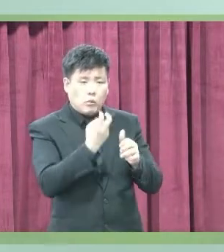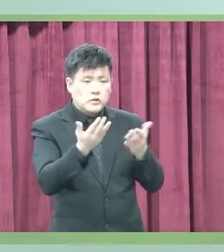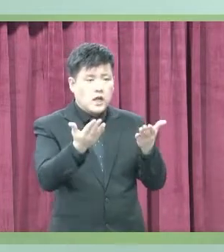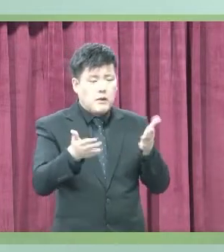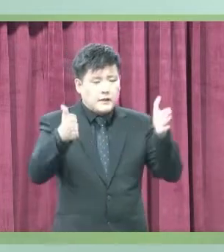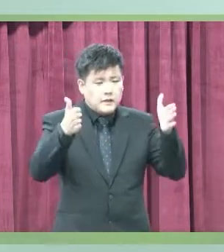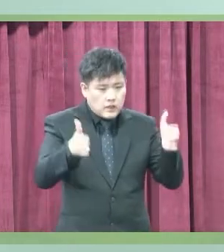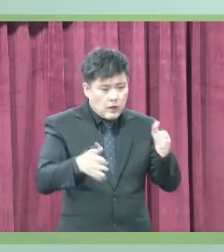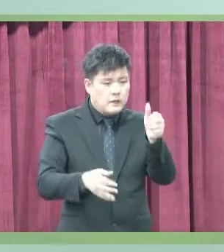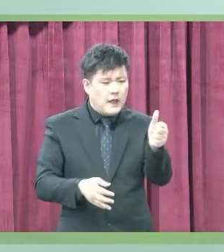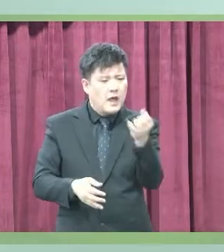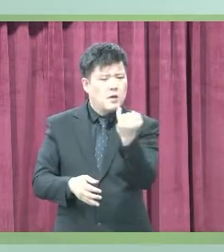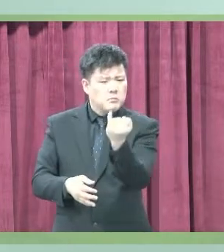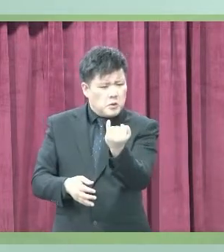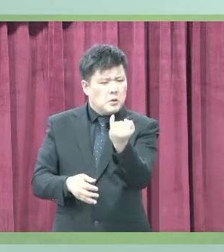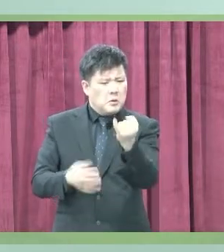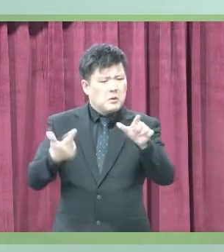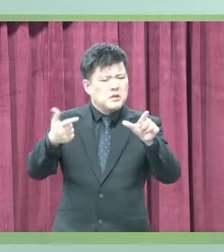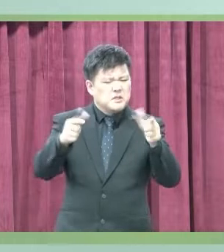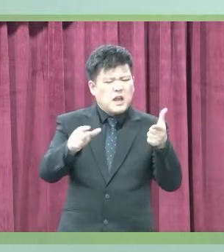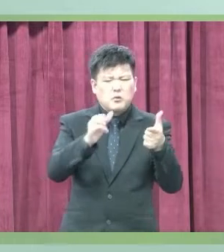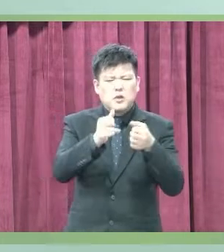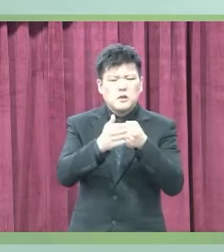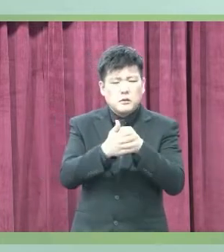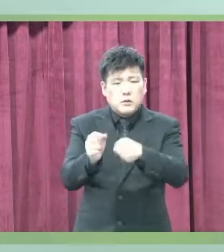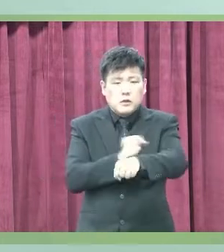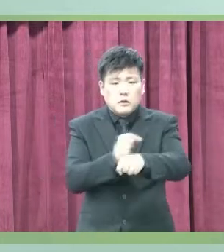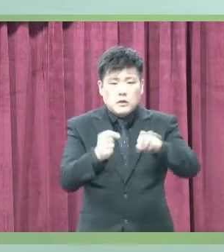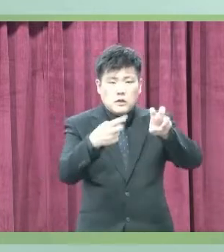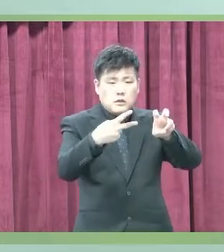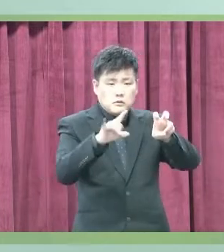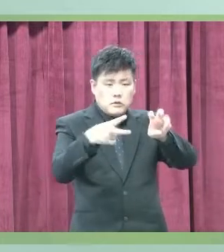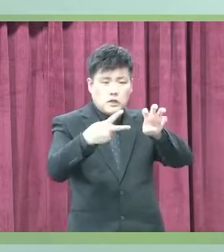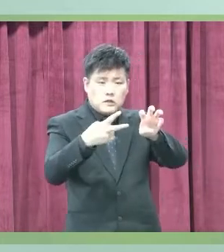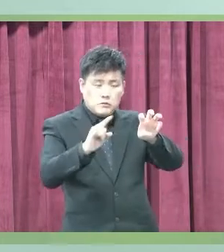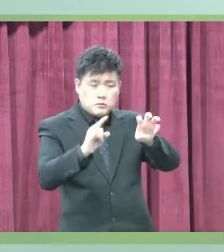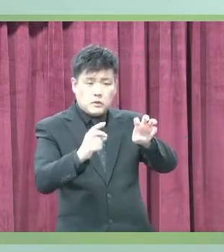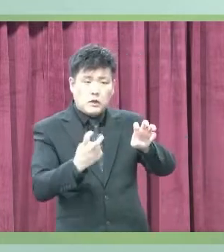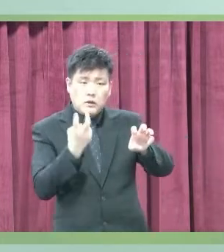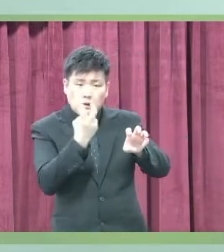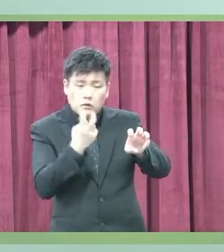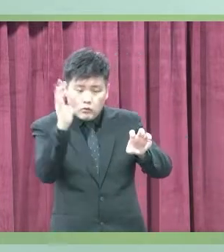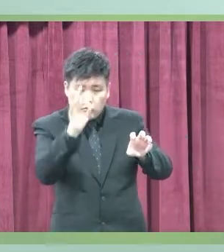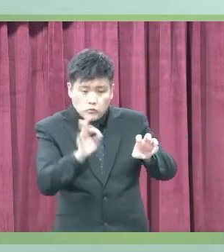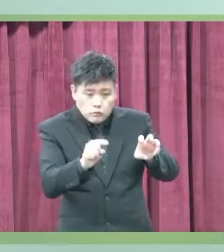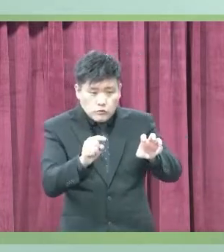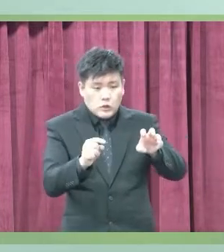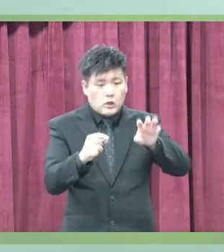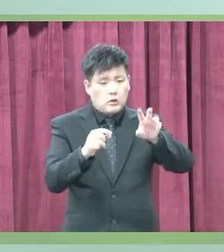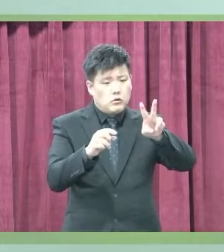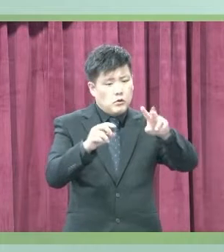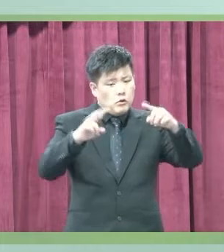그리고 성별이 다르기 때문인 것으로 보입니다. 특히 20, 30대에서의 수검률 격차가 거의 2~3배 정도